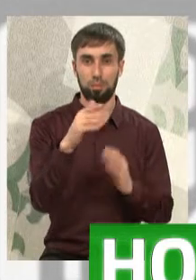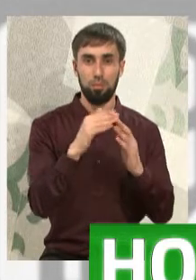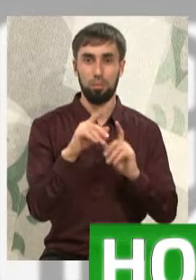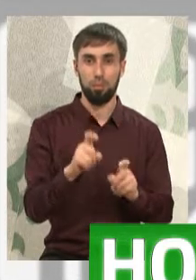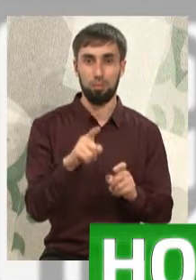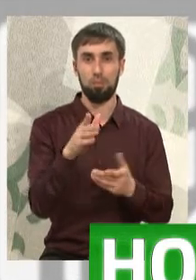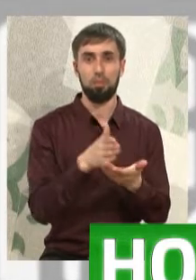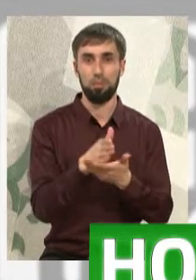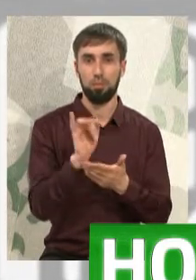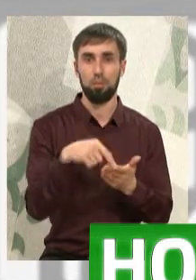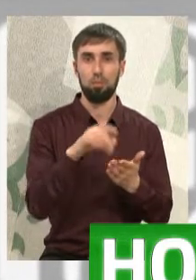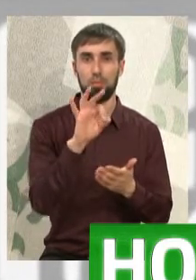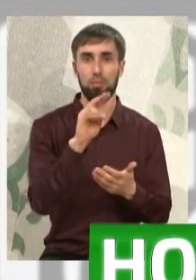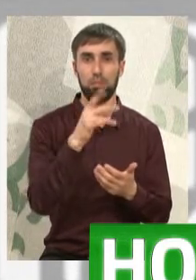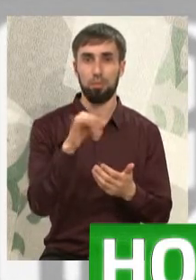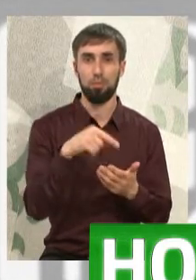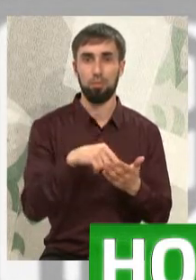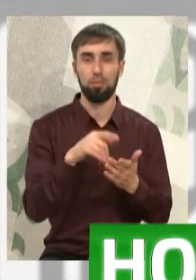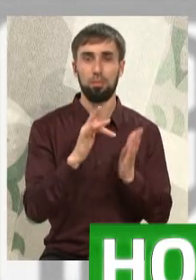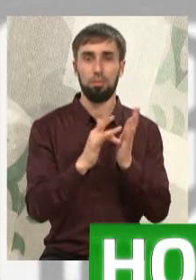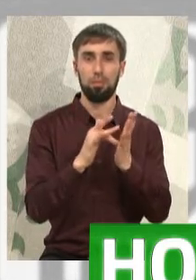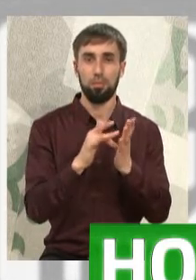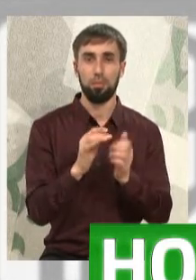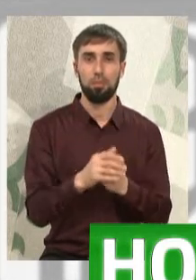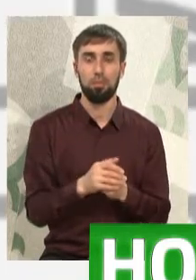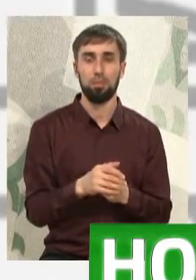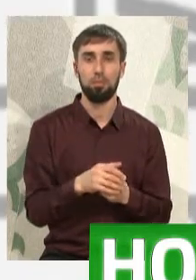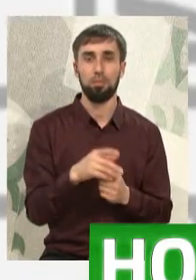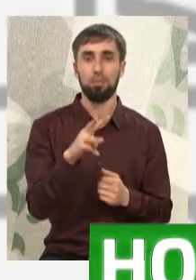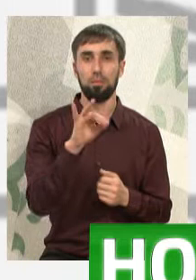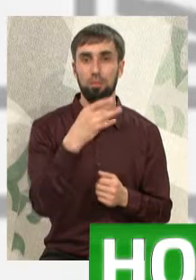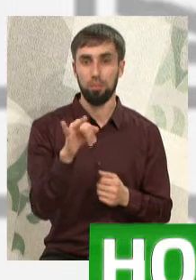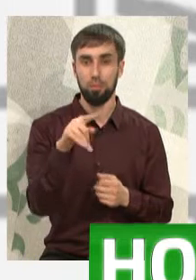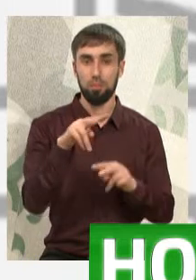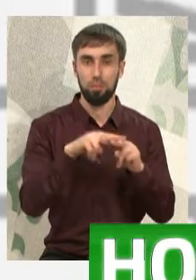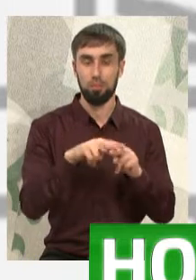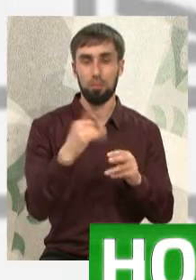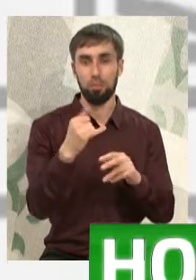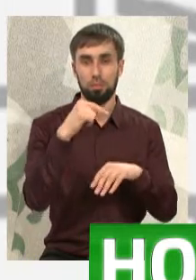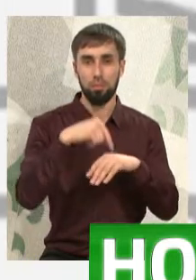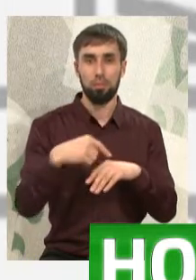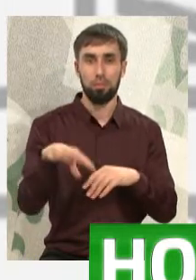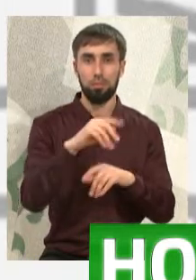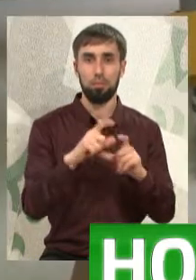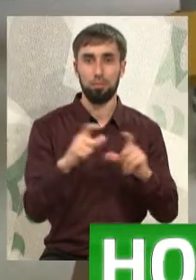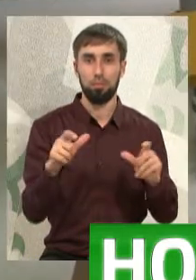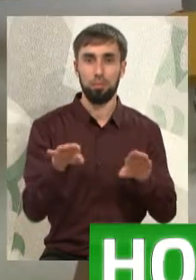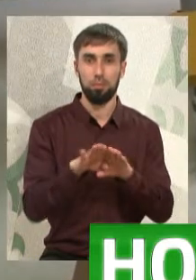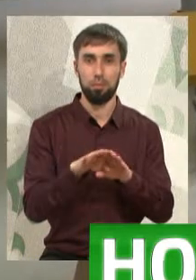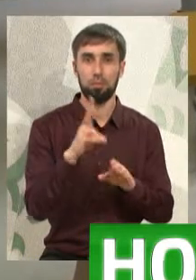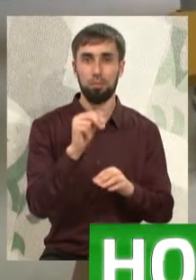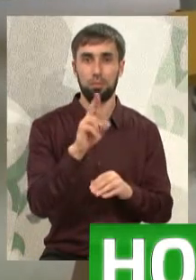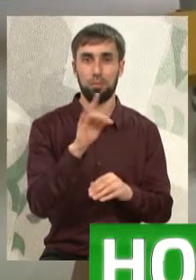взять онлайн-экскурсии даже во многих популярных российских музеях. А с недавнего времени все школы закрыли на карантин, руководство учреждения